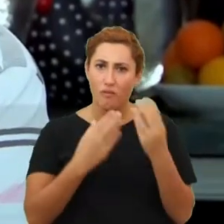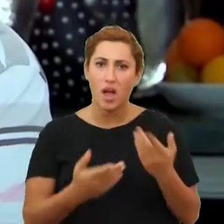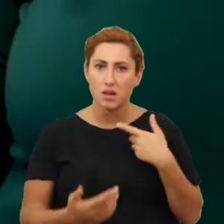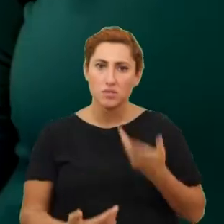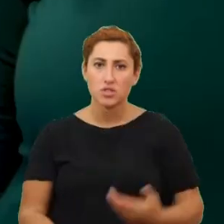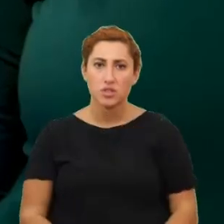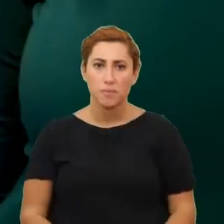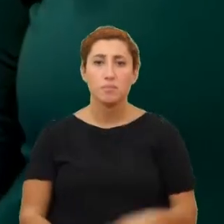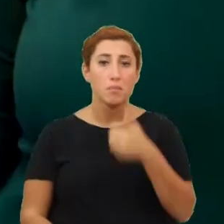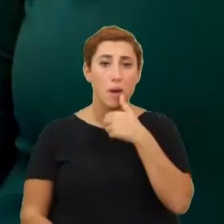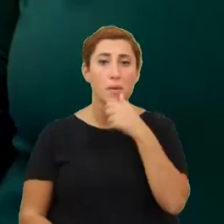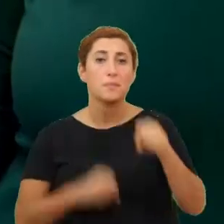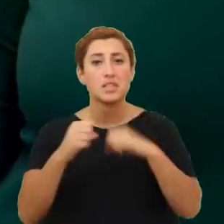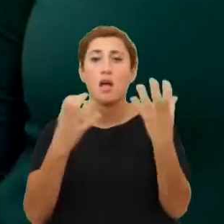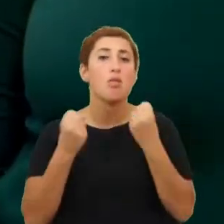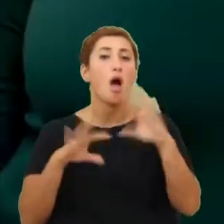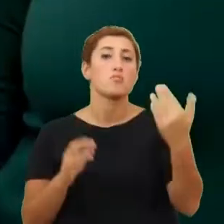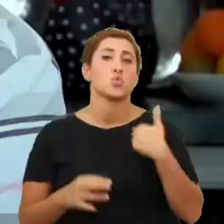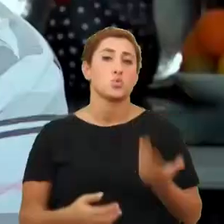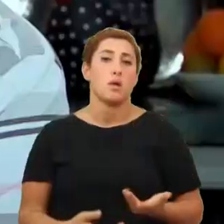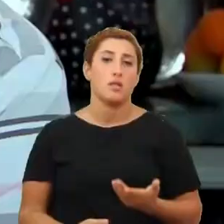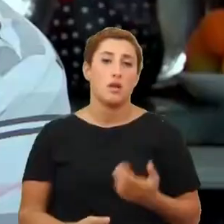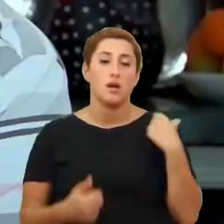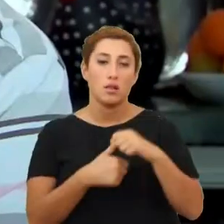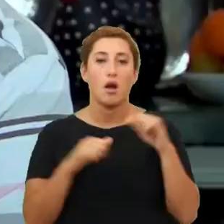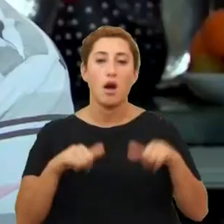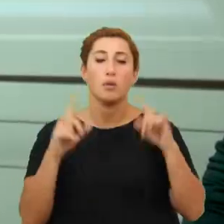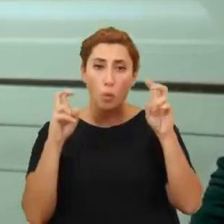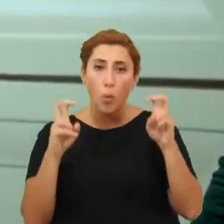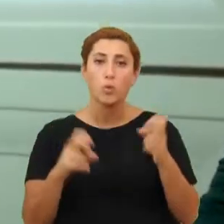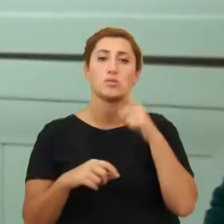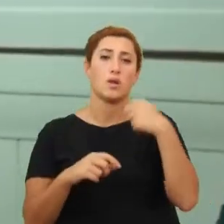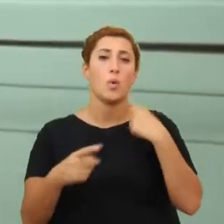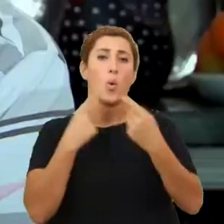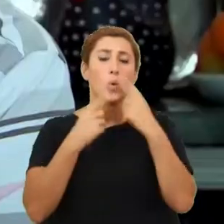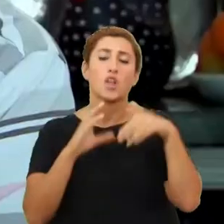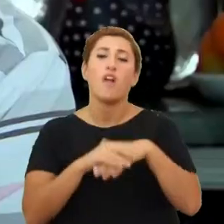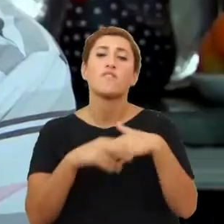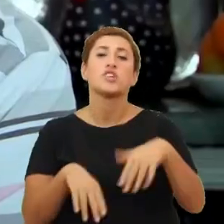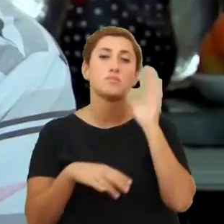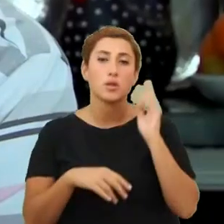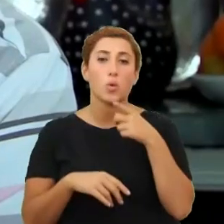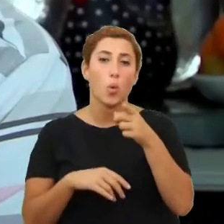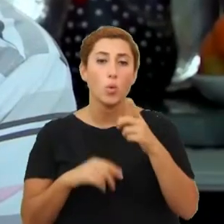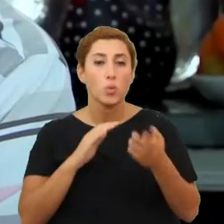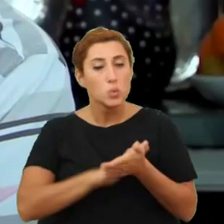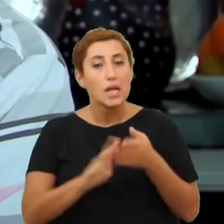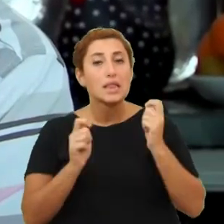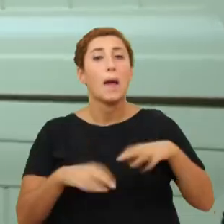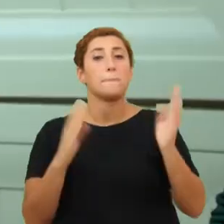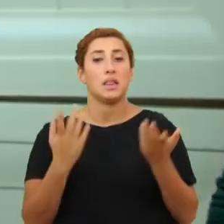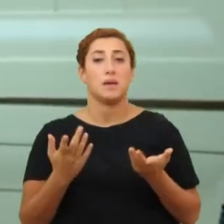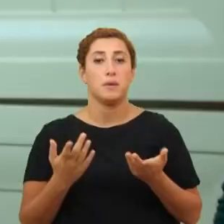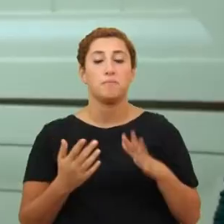ben onu ya? Baba, bisiklet almıyorsun bana. Yine aynı mevzu mu oğlum? Seninle konuşma, anlaşmadık mı? Onu halletmedik mi o durumu